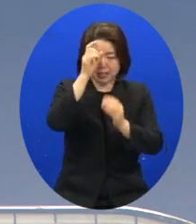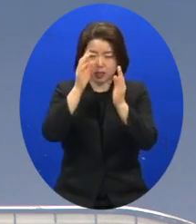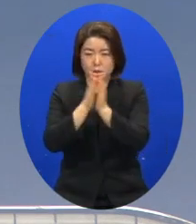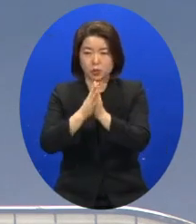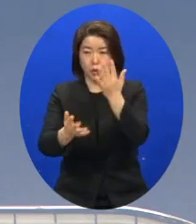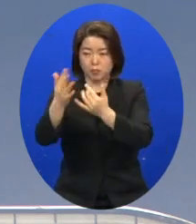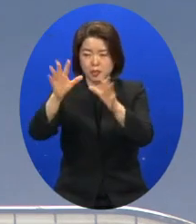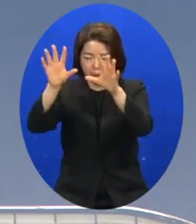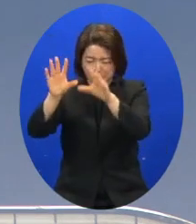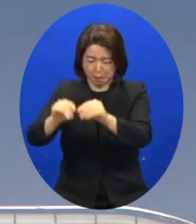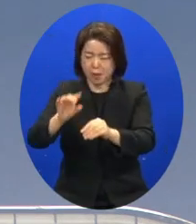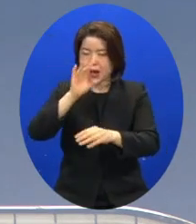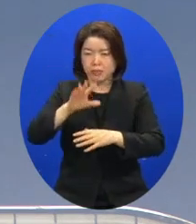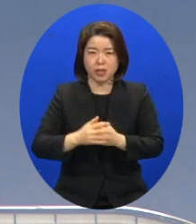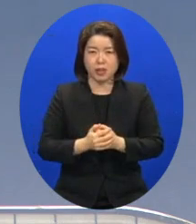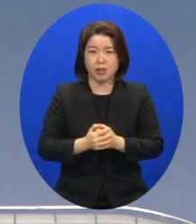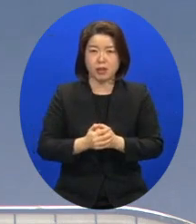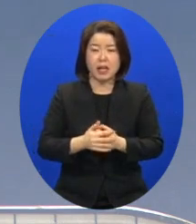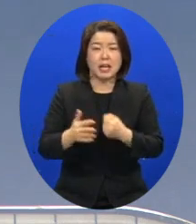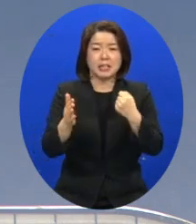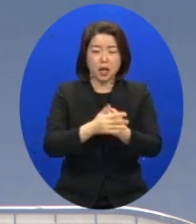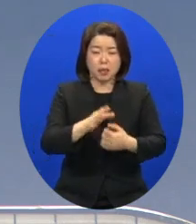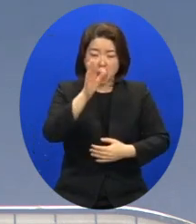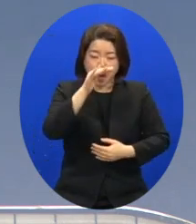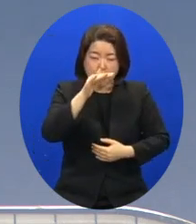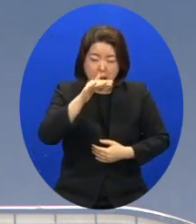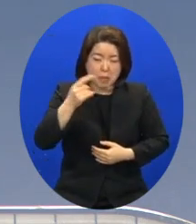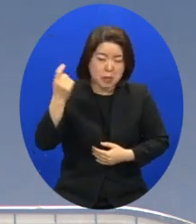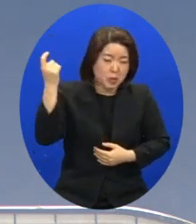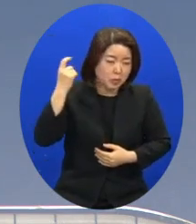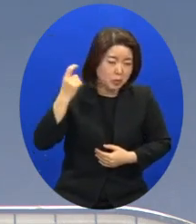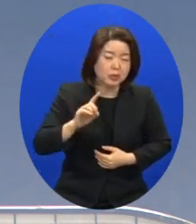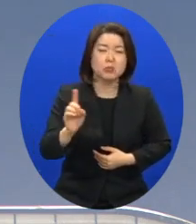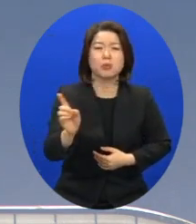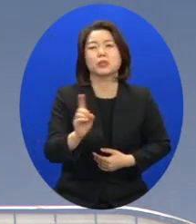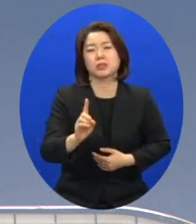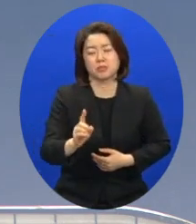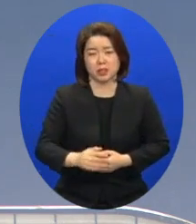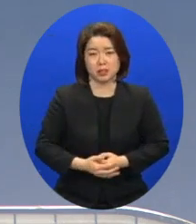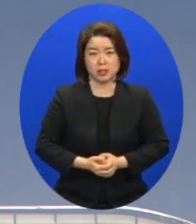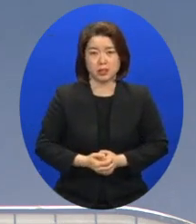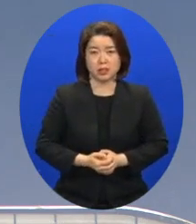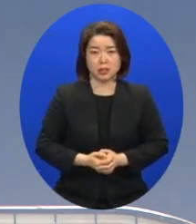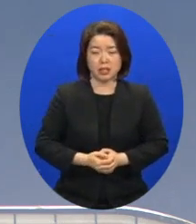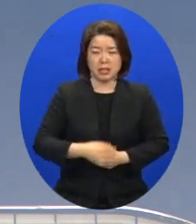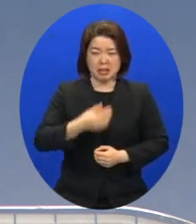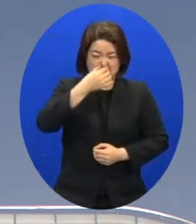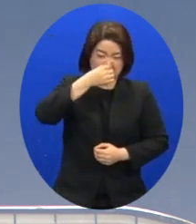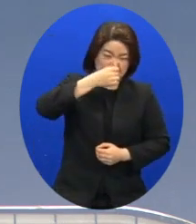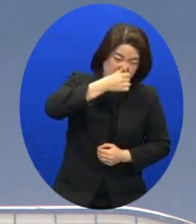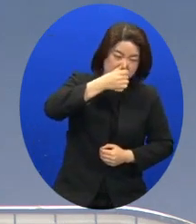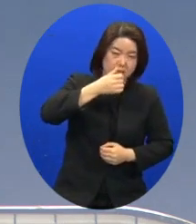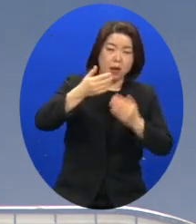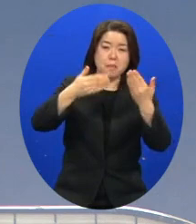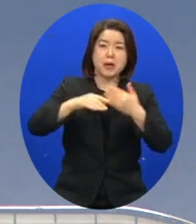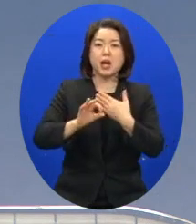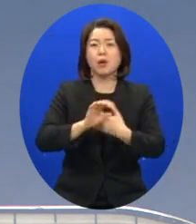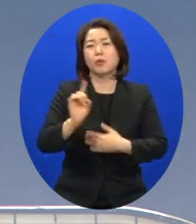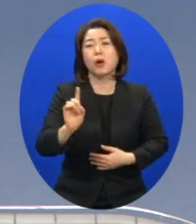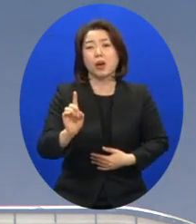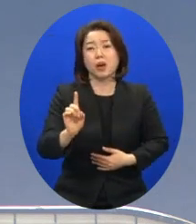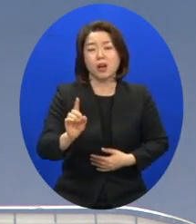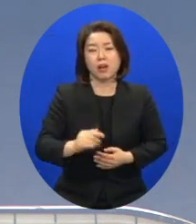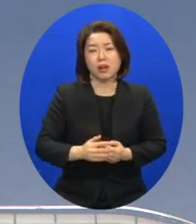된다 그래서 좀 바버 지급 받은 건 어때요 바버 지급 받으면 무시 당하면 어땠냐고 무엇이다